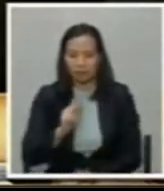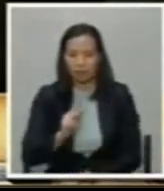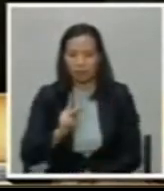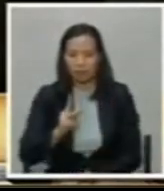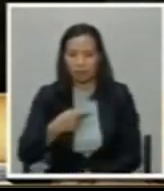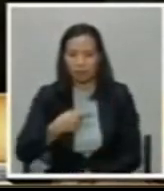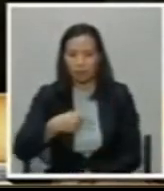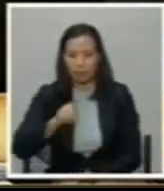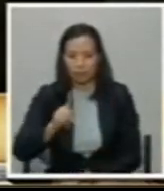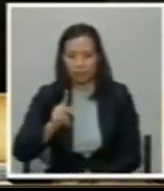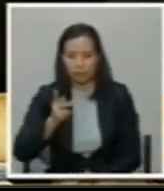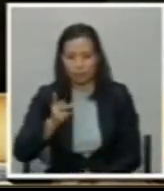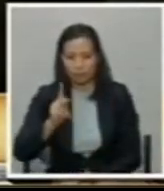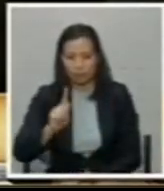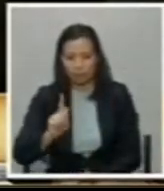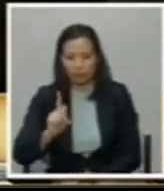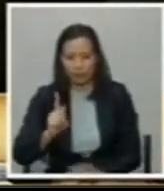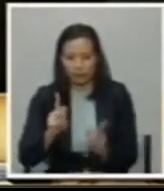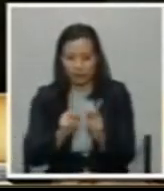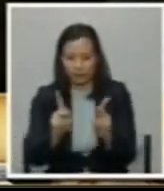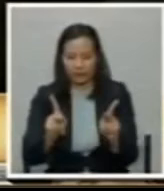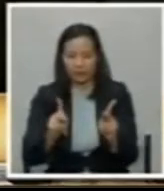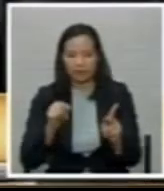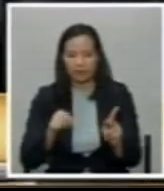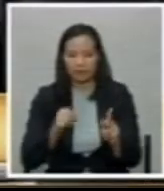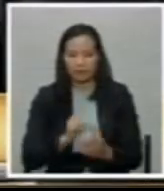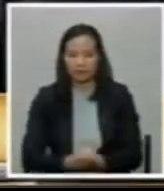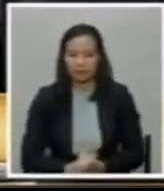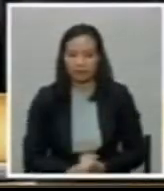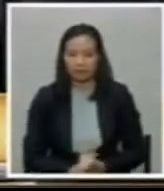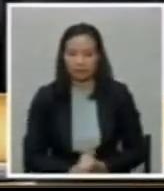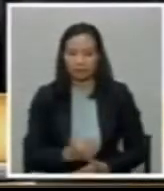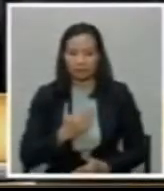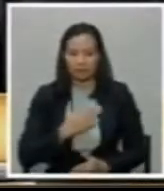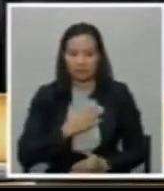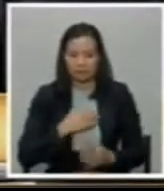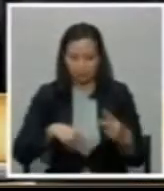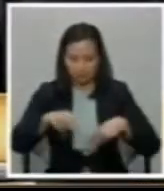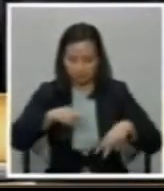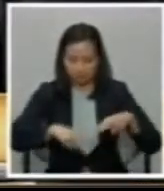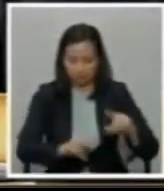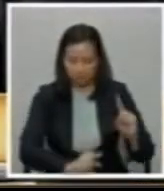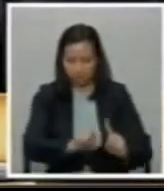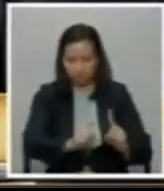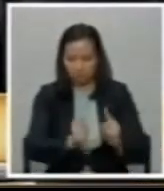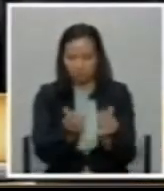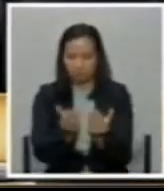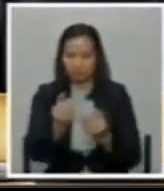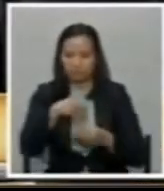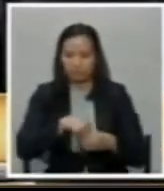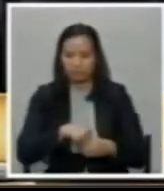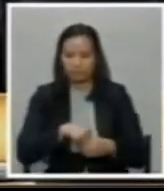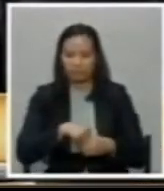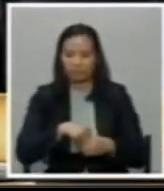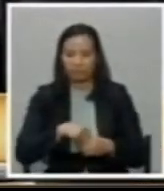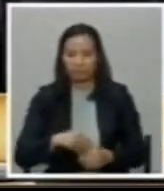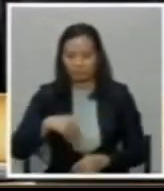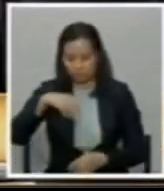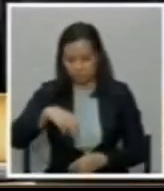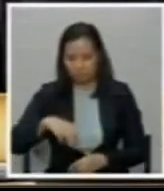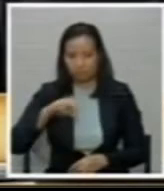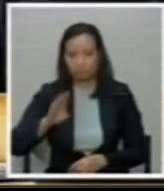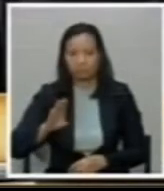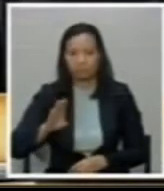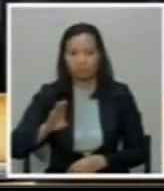ผมเคยเป็นกรรมการผู้ทรงคุณวุฒิอยู่เนี่ยเขาก็มีการดูเรื่องธรรมาภิบาลครับว่าบริษั